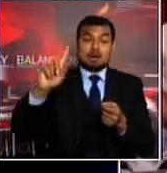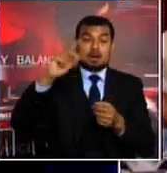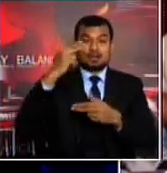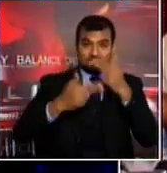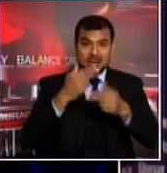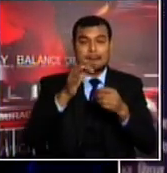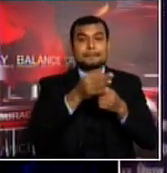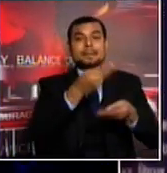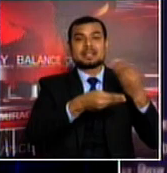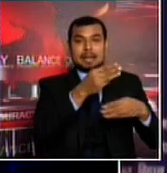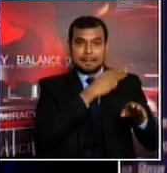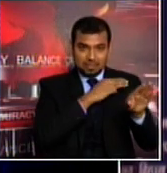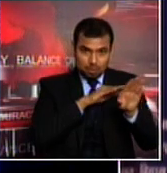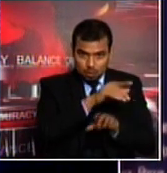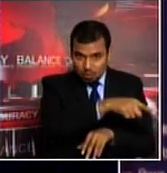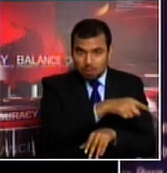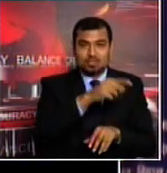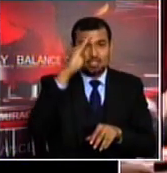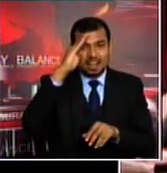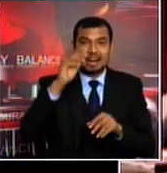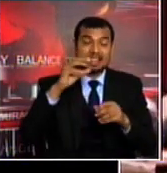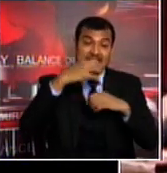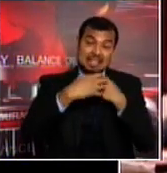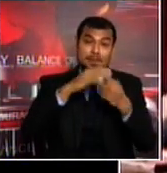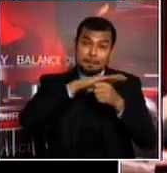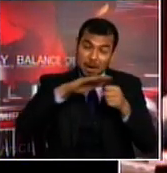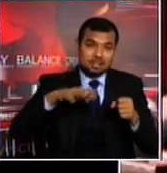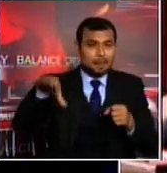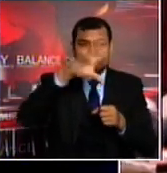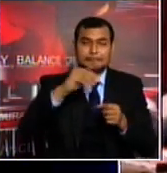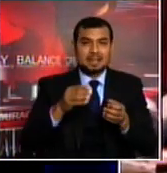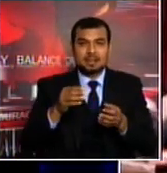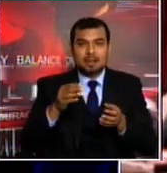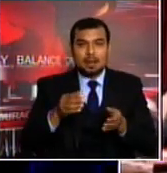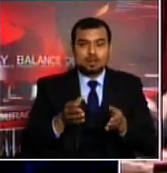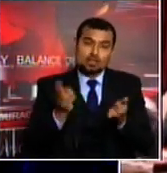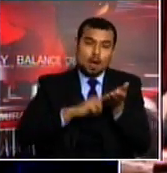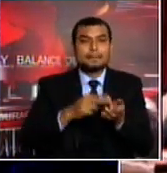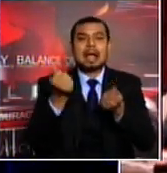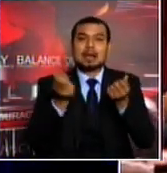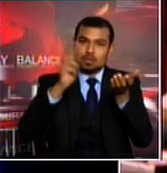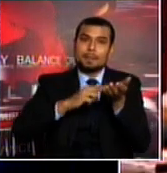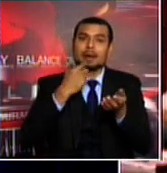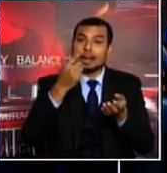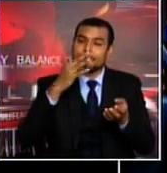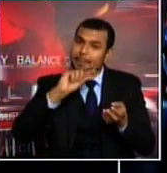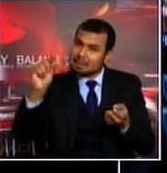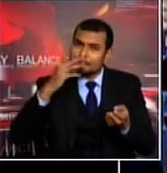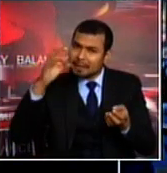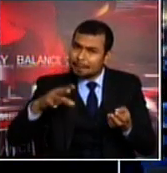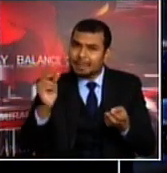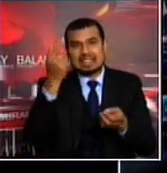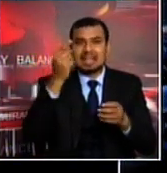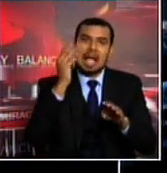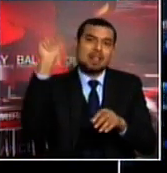आएका व्यवसायीहरू सरकारले देशभरको सडकमा रुट पर्मिट खुला गरेदेखि नै आन्दोलनमा उत्रिएका थिए। केही दिन